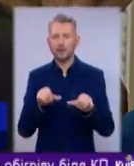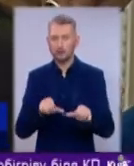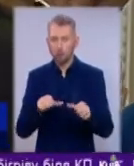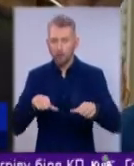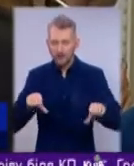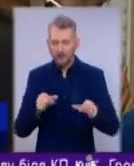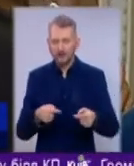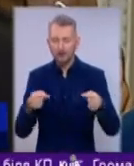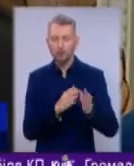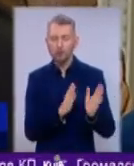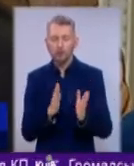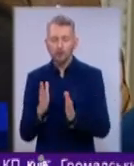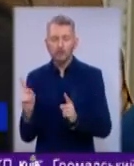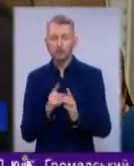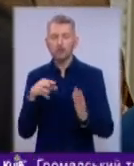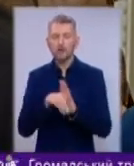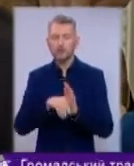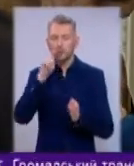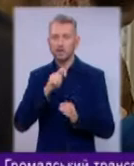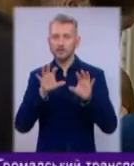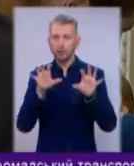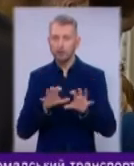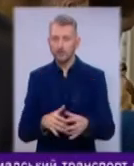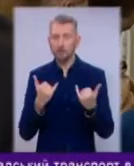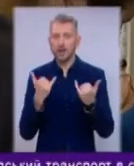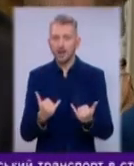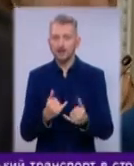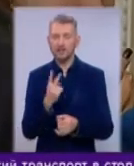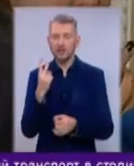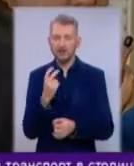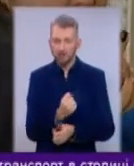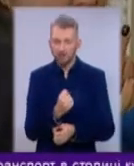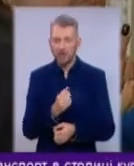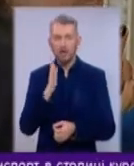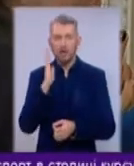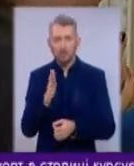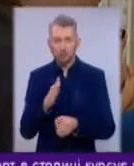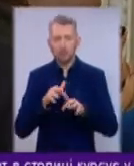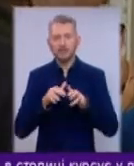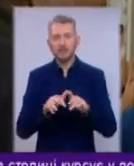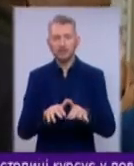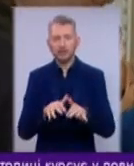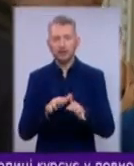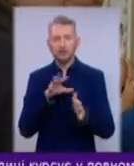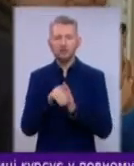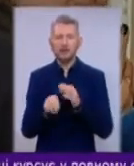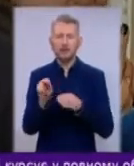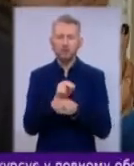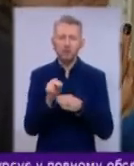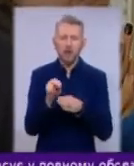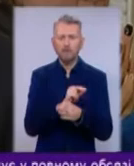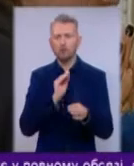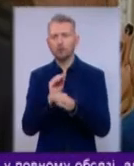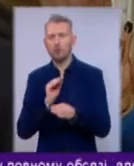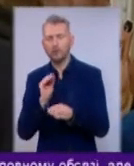Згідно з процедурами, які закладені українським законодавством, наразі 2 тижні будуть йти внесення поправок,